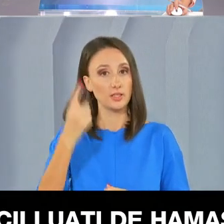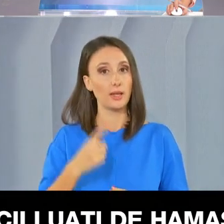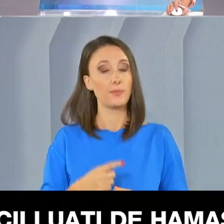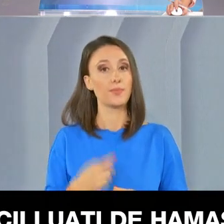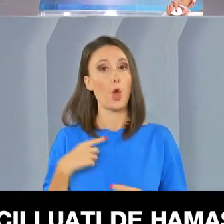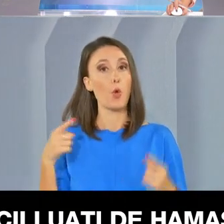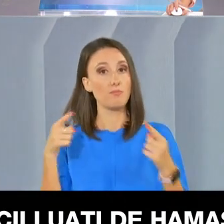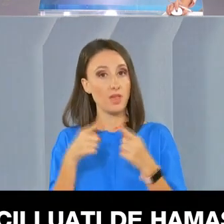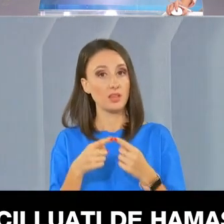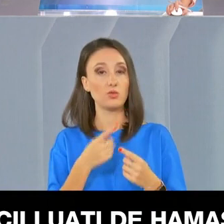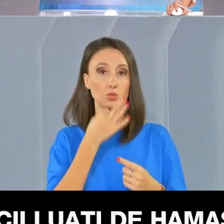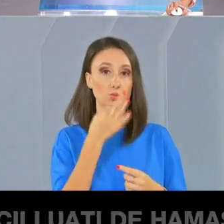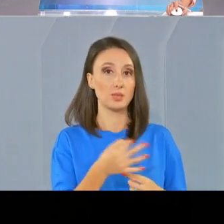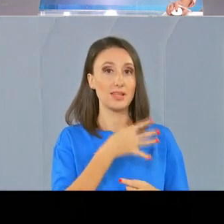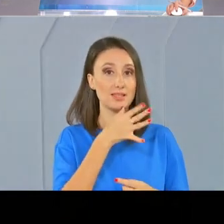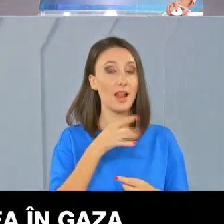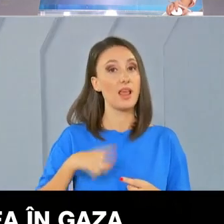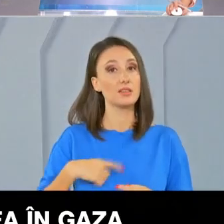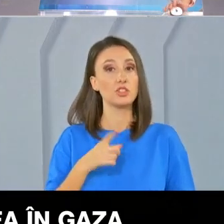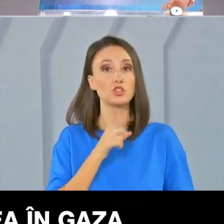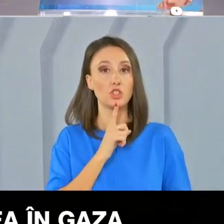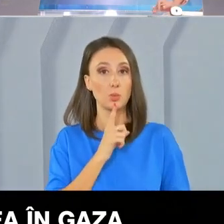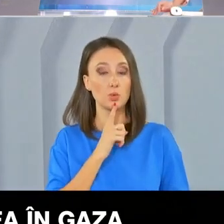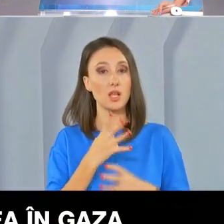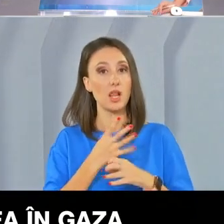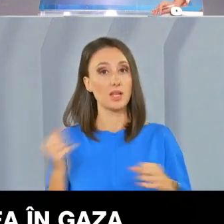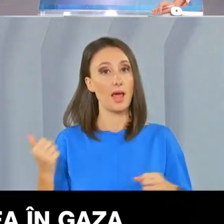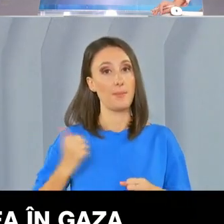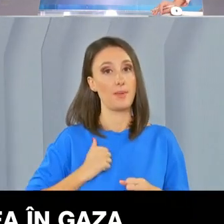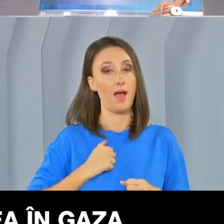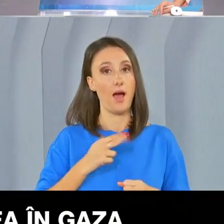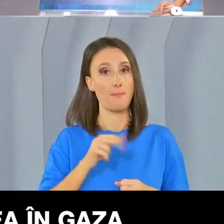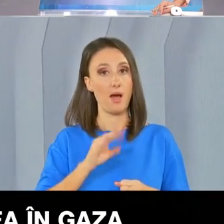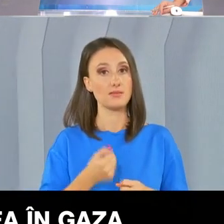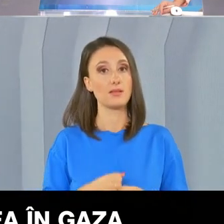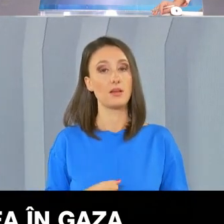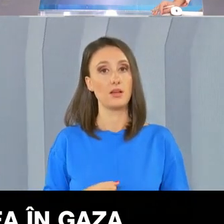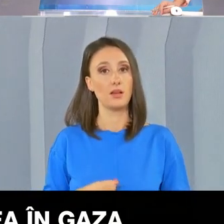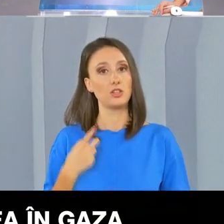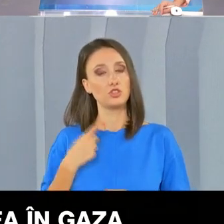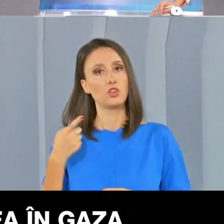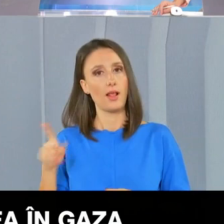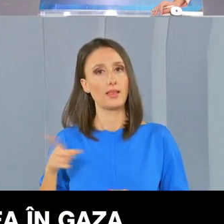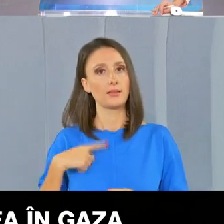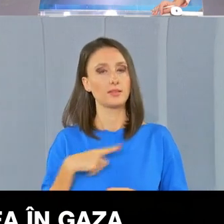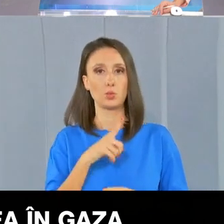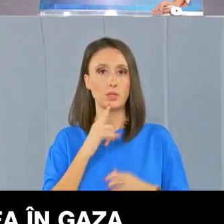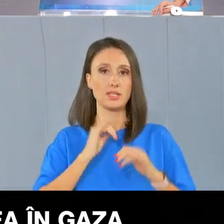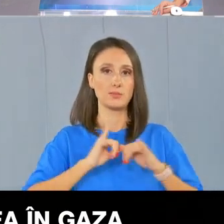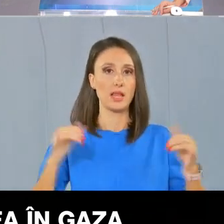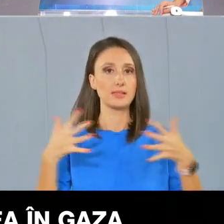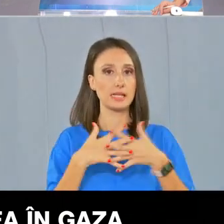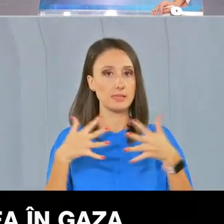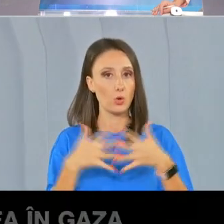deja obiectivul declarat al Israelului este cel puțin lichidarea militară a Hamasului. De cealaltă parte este să nu se răspândească